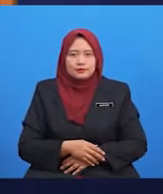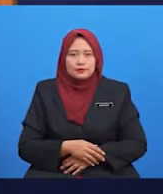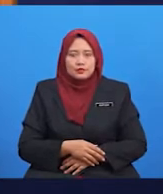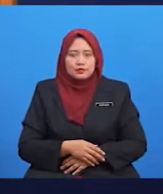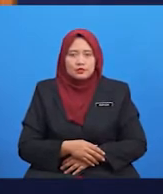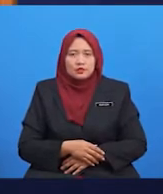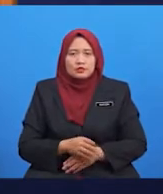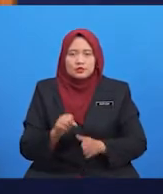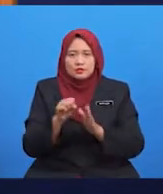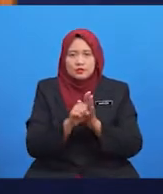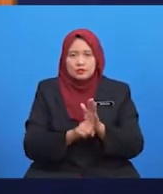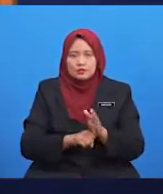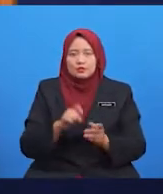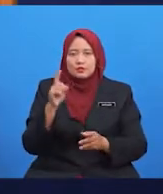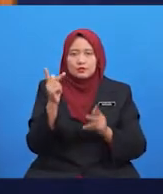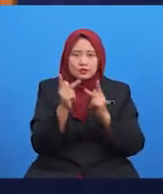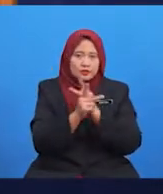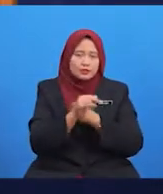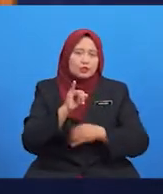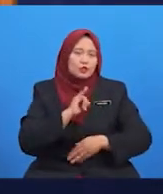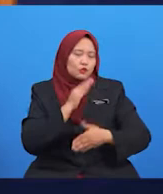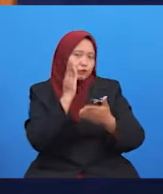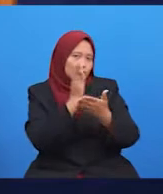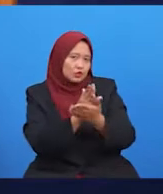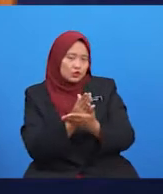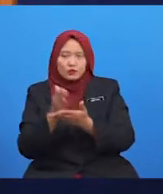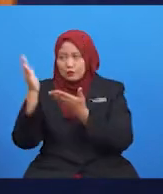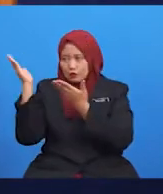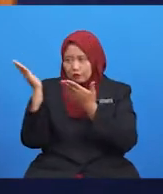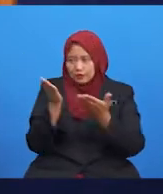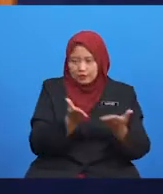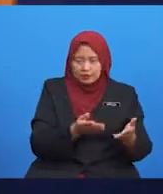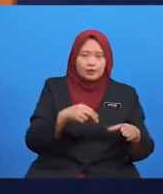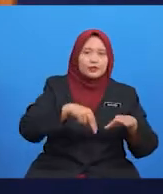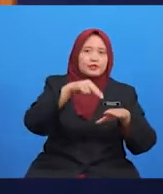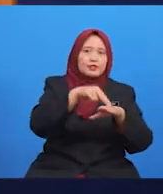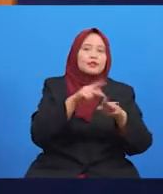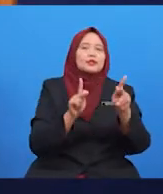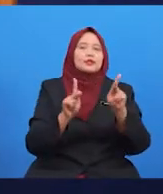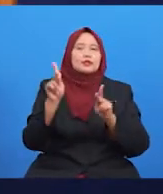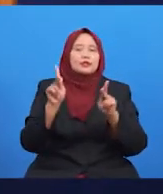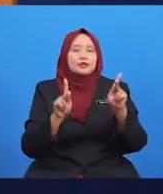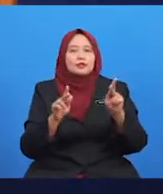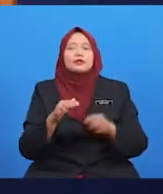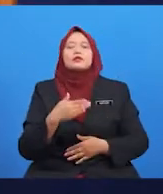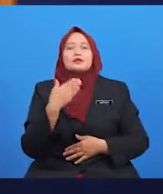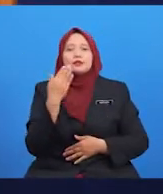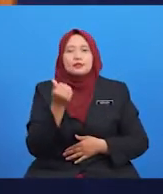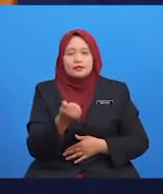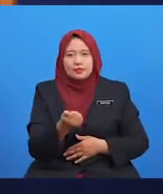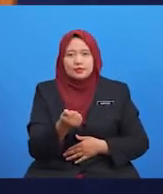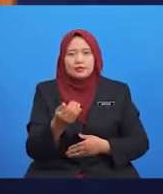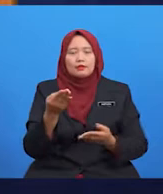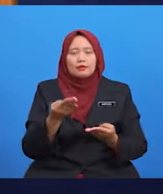sesekali aku berhenti mempelawanya menaiki kereta. Dia memberikan salam.